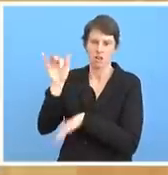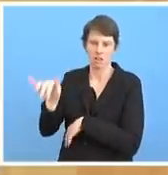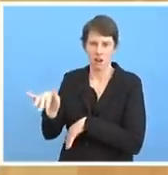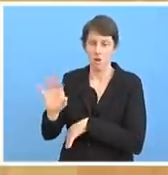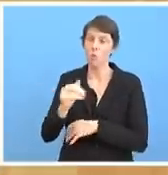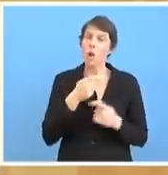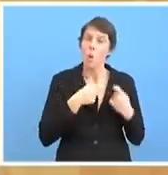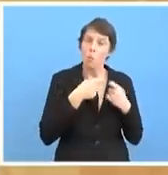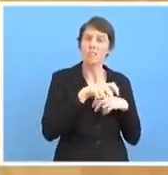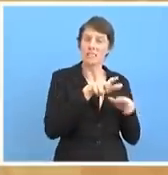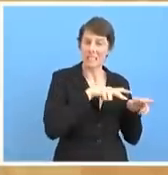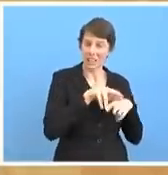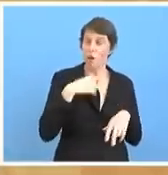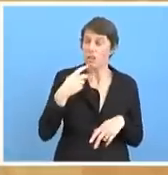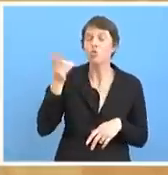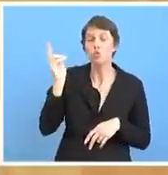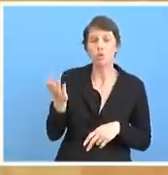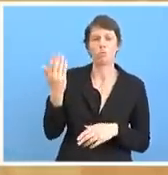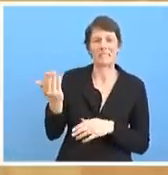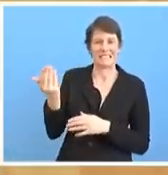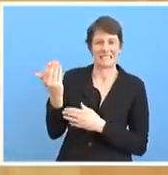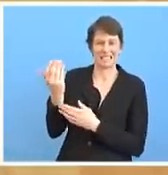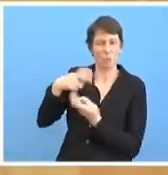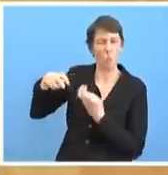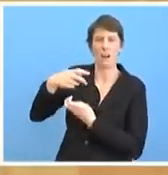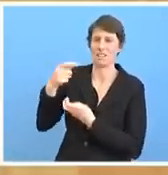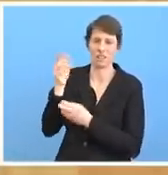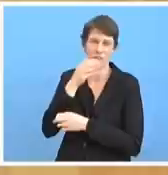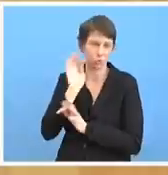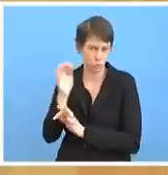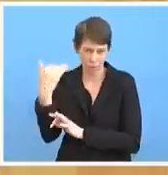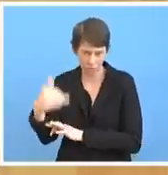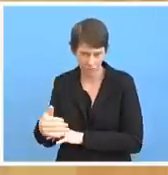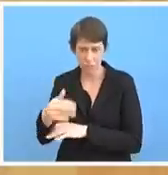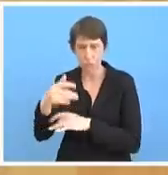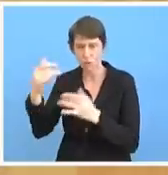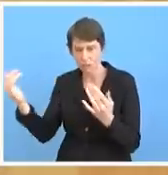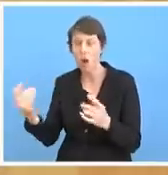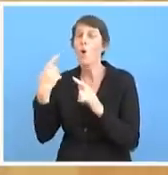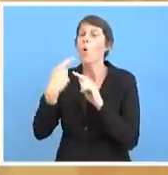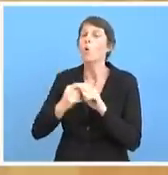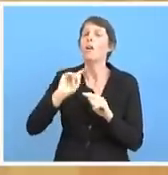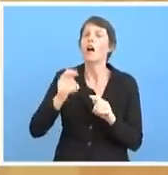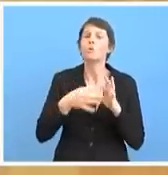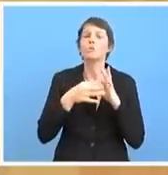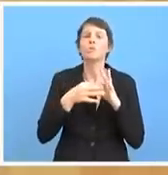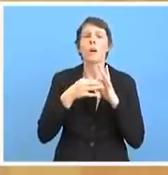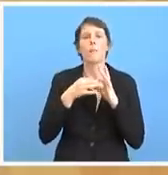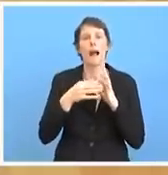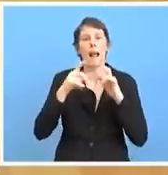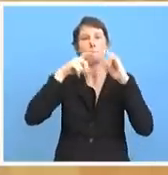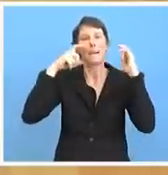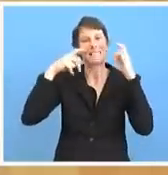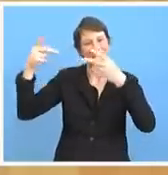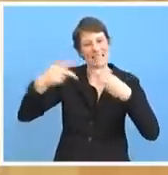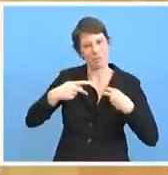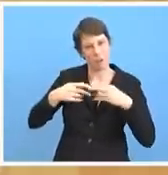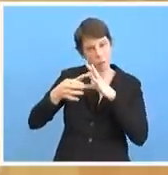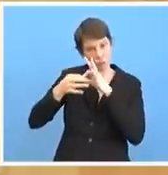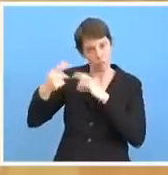die Bundesregierung vor diesem Hintergrund die heute angekommene Maskenlieferung aus Taiwan für die Bundesrepublik Deutschland? Und Frage ans